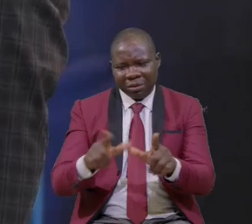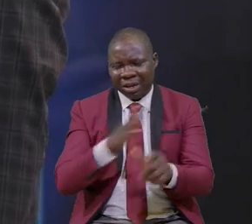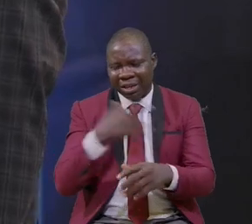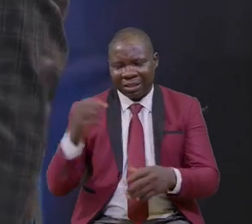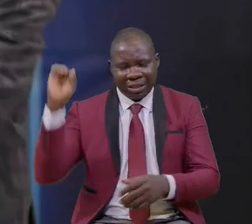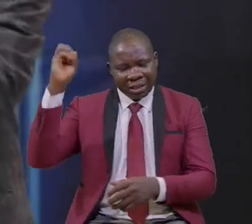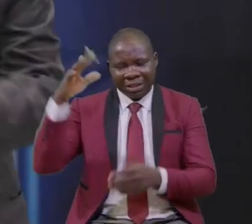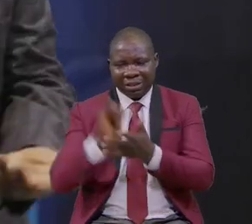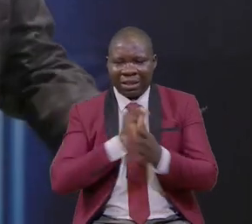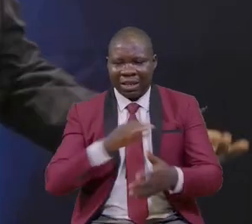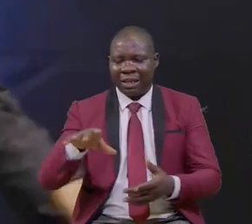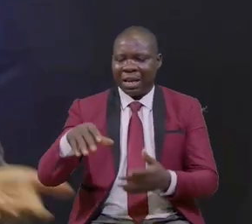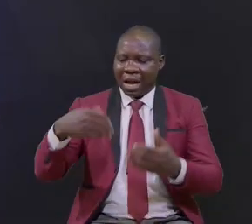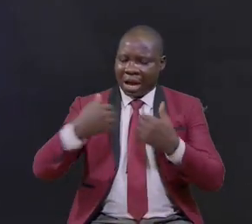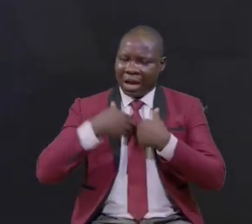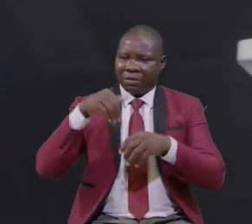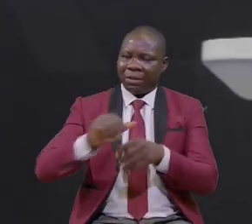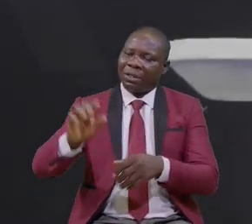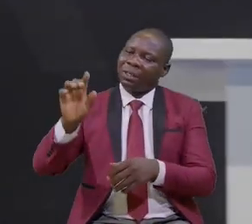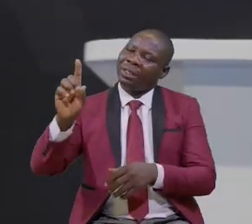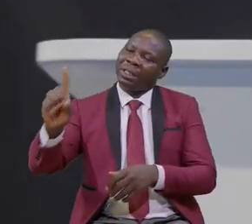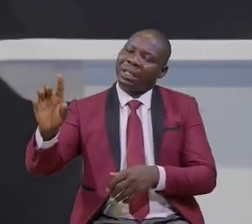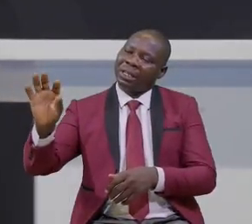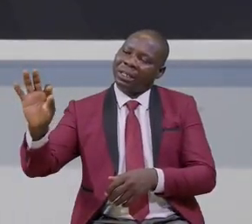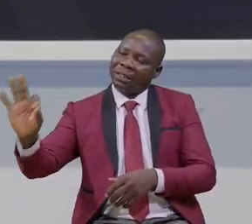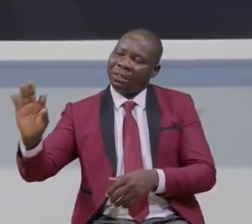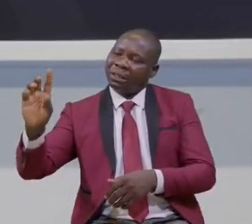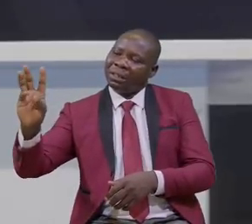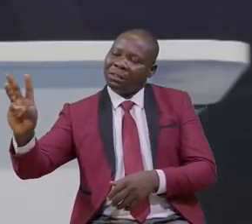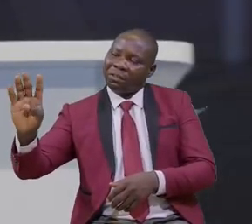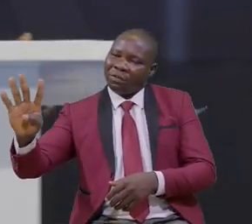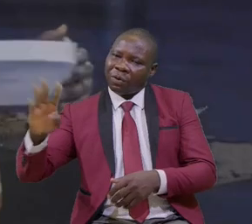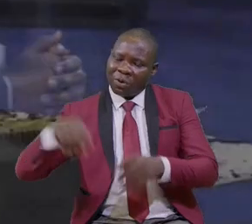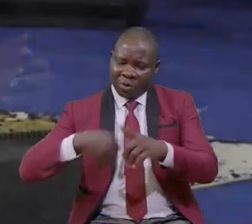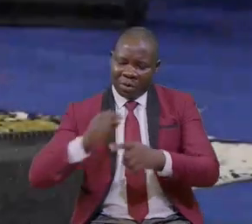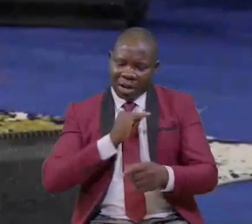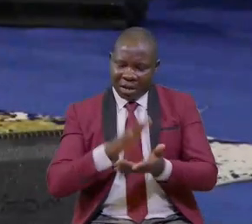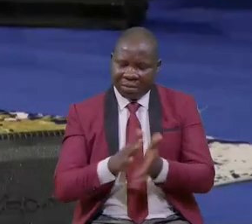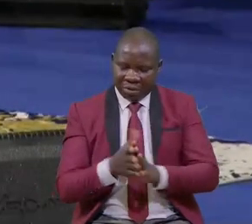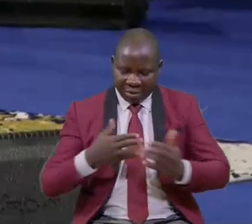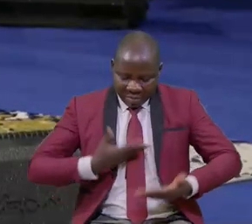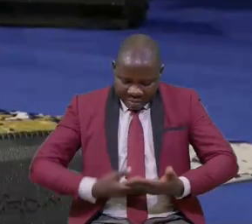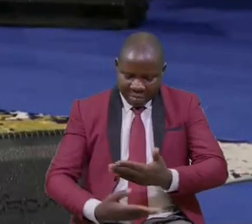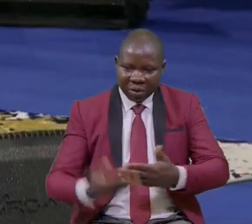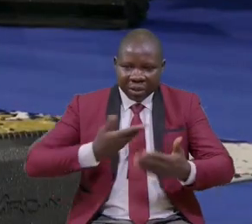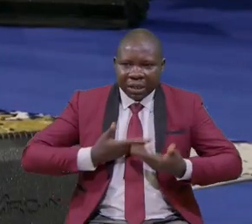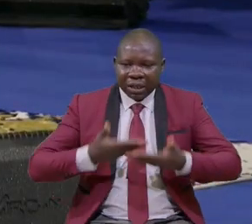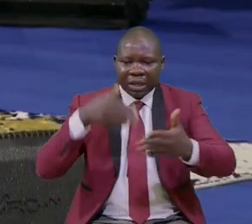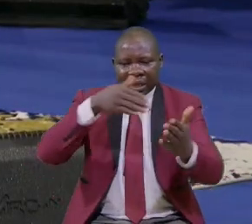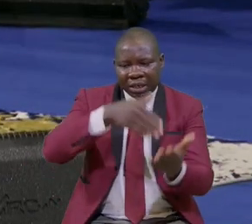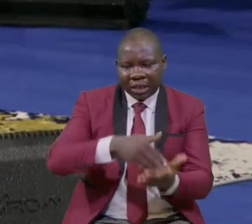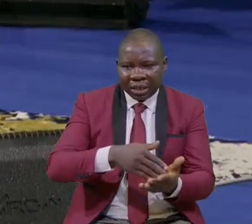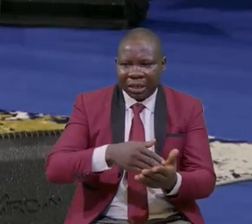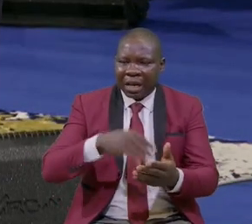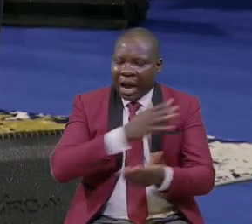reçue en 1964, mais quand j'étais né de nouveau, et la grâce de Dieu a ôté mes péchés, et